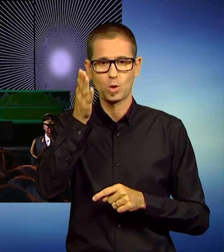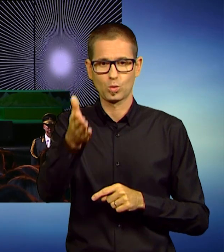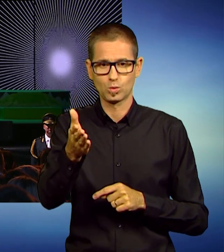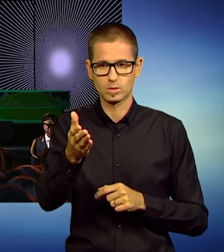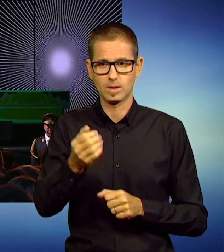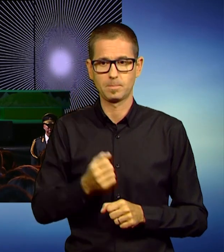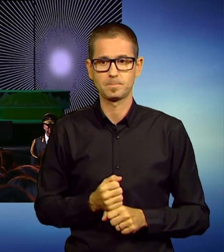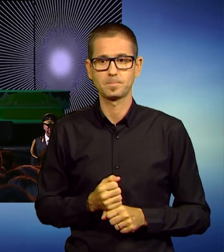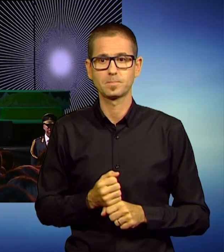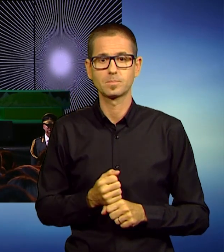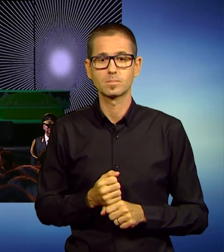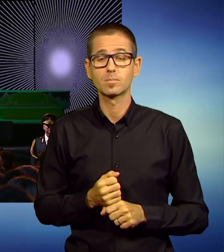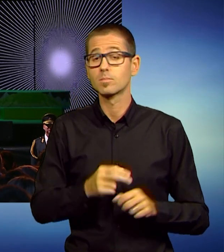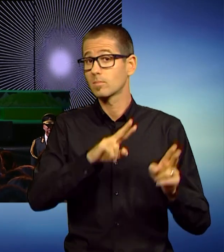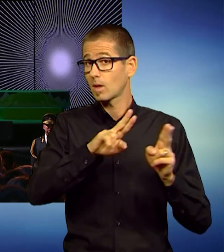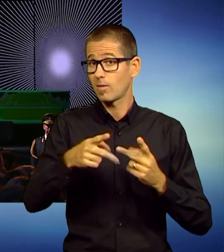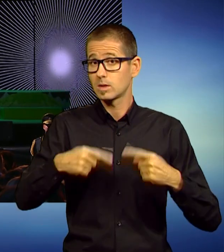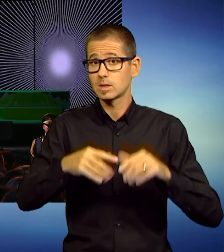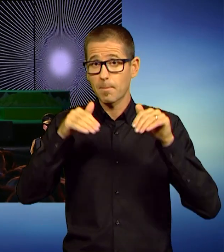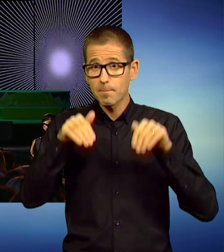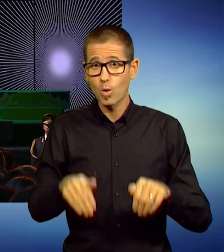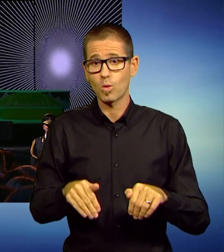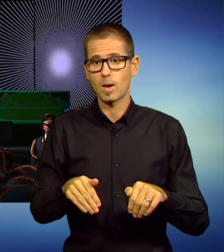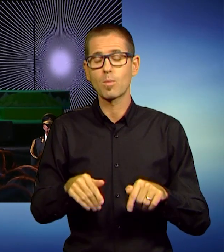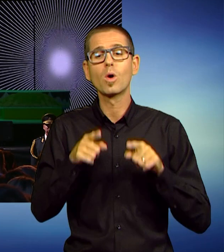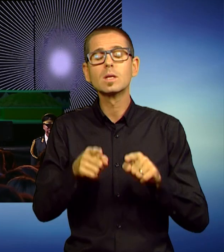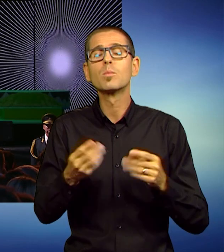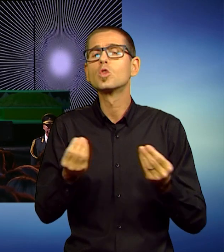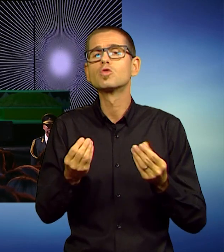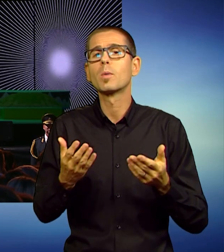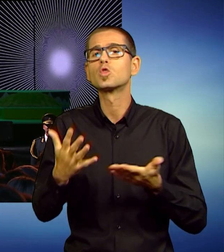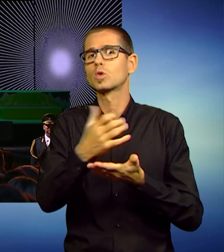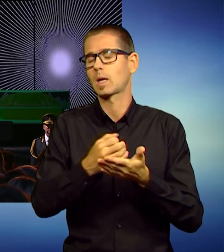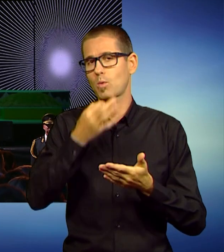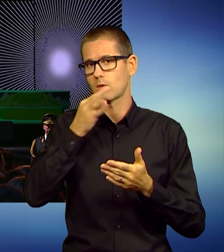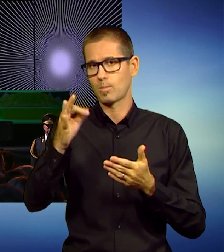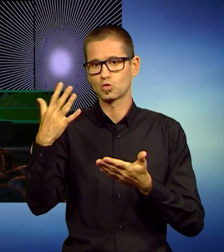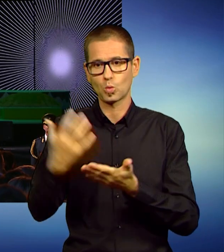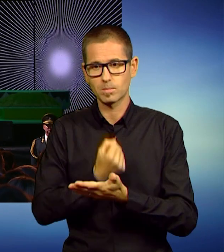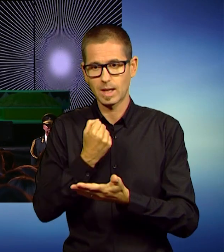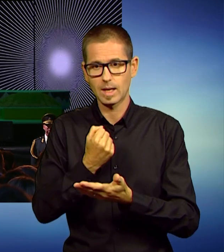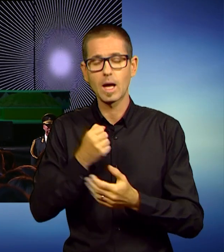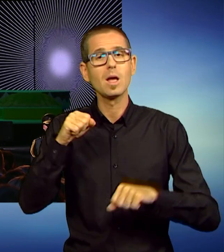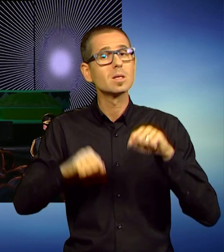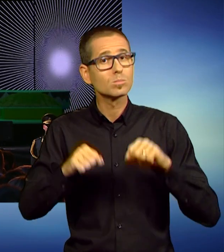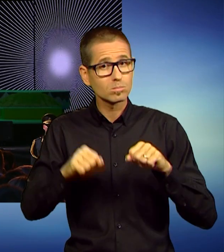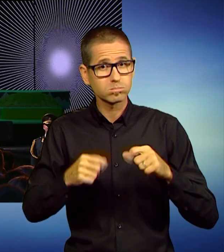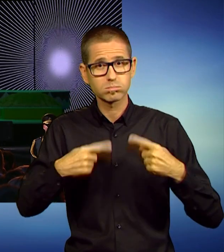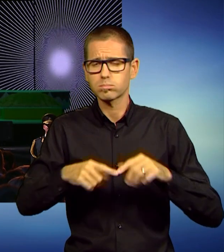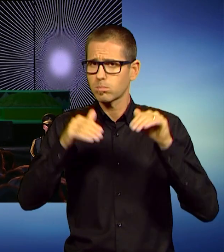prihodnosti. Vrniti se moramo k temu, s čimer dosegamo najboljše uspehe. Sposobni moramo